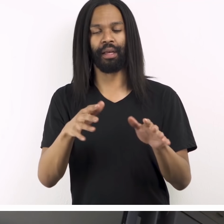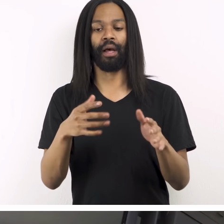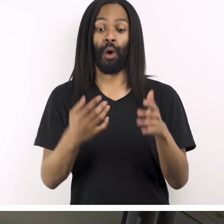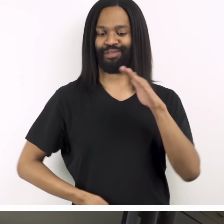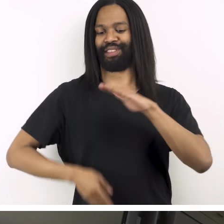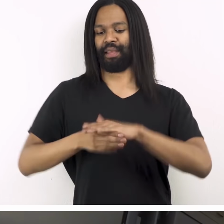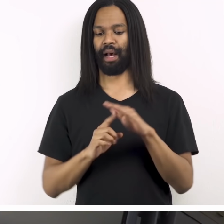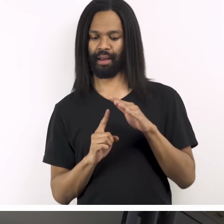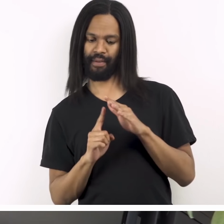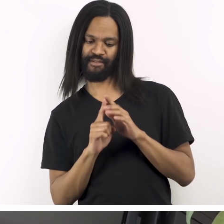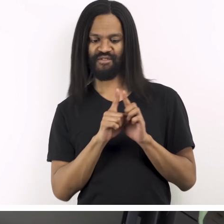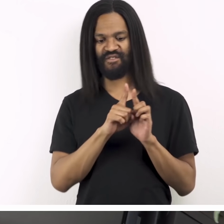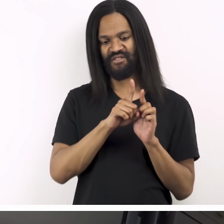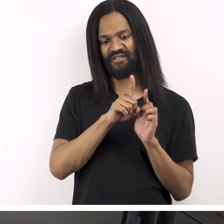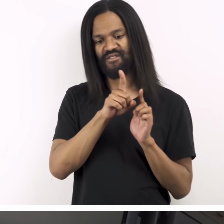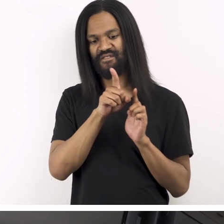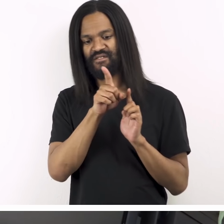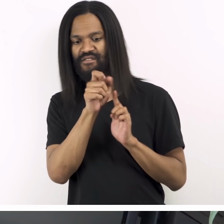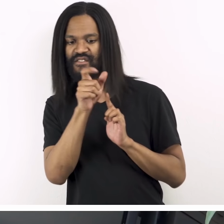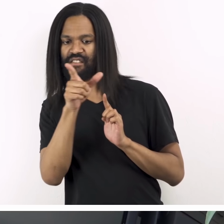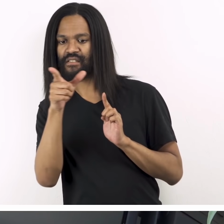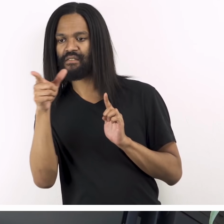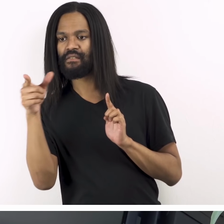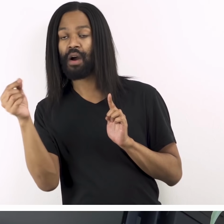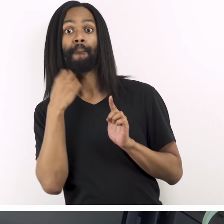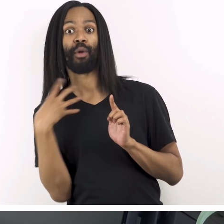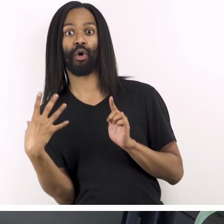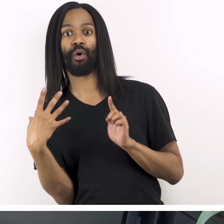très blanches et puis ensuite après,